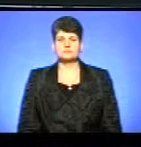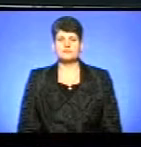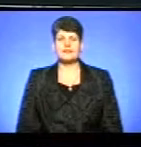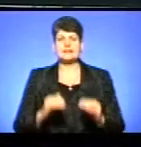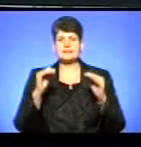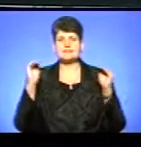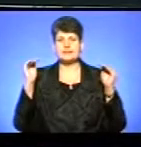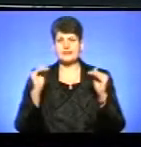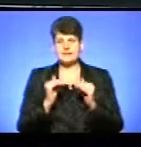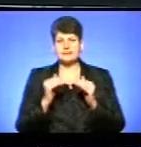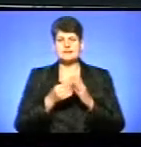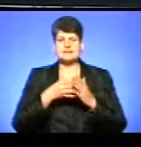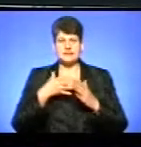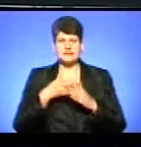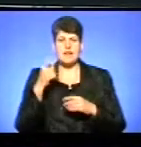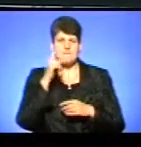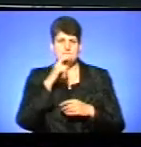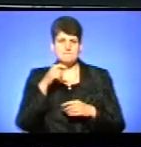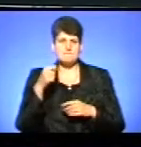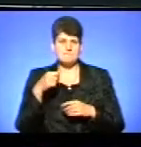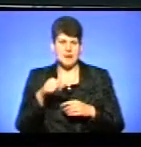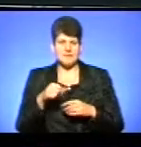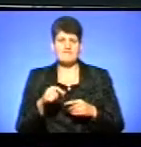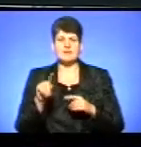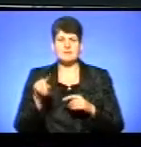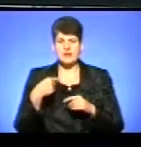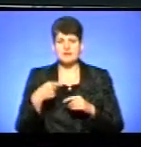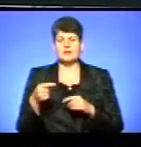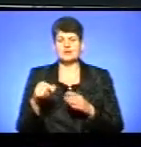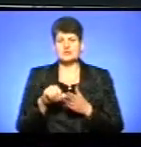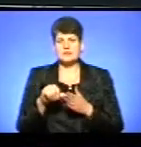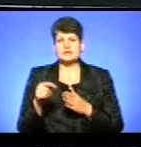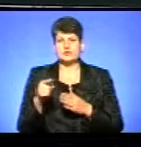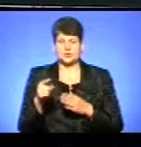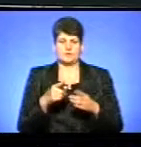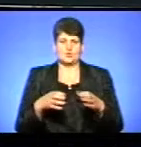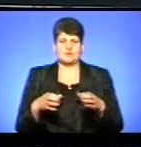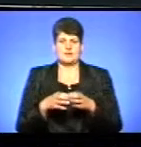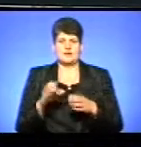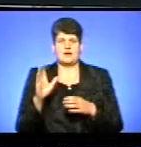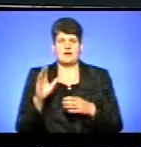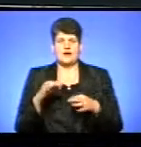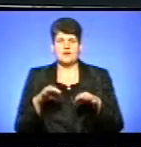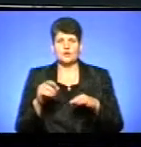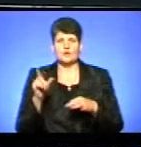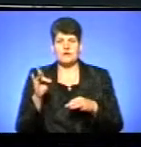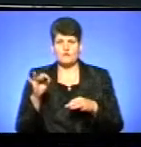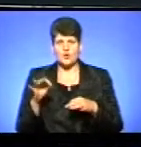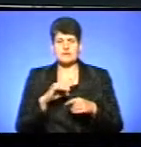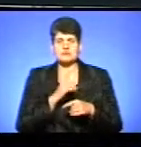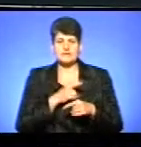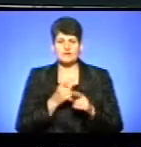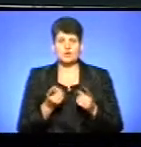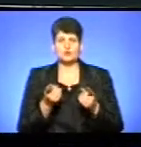Знизити ціни на пальне сьогодні вимагали учасники тернопільського осередку «Автоєвросила». Тернопільські водії долучились до